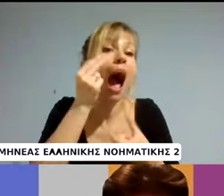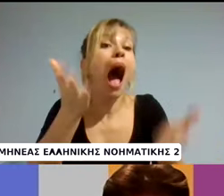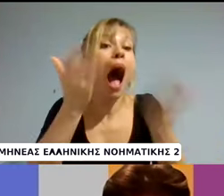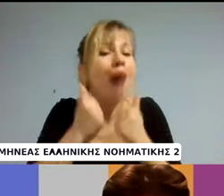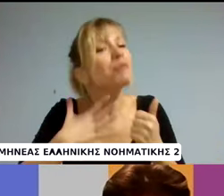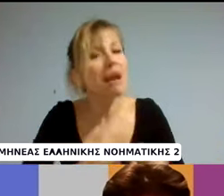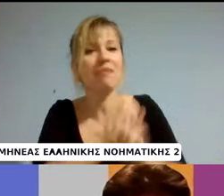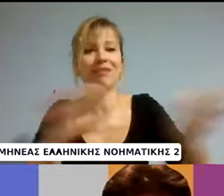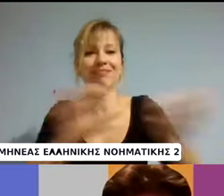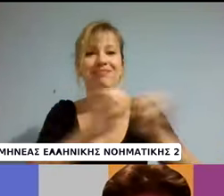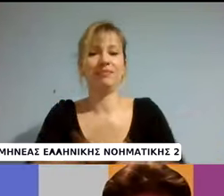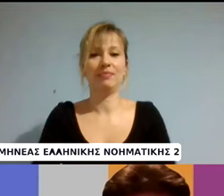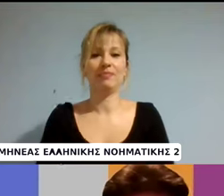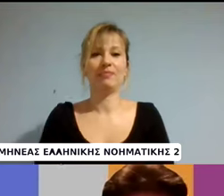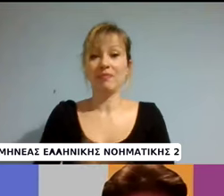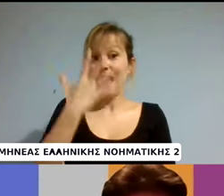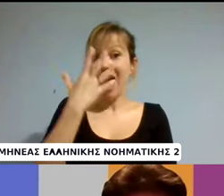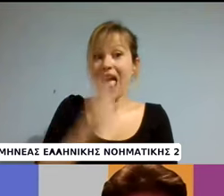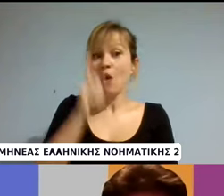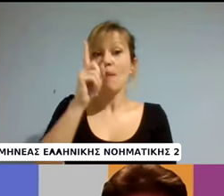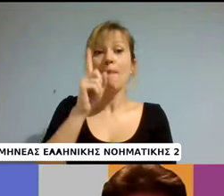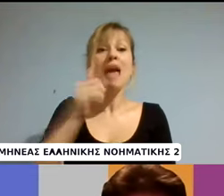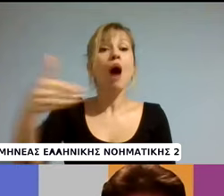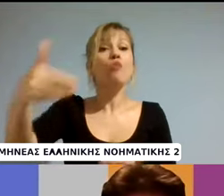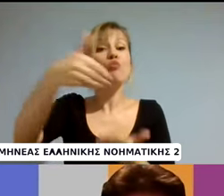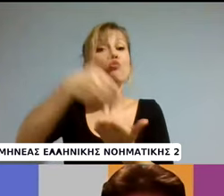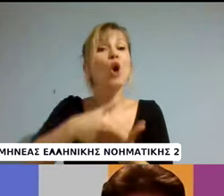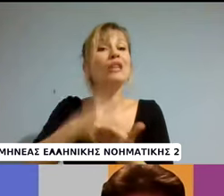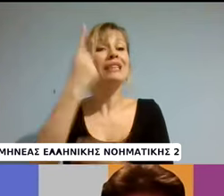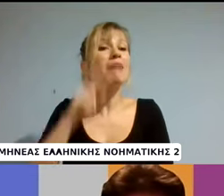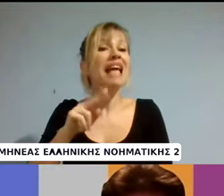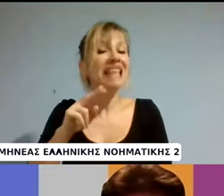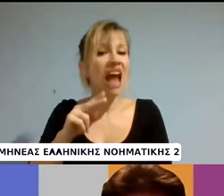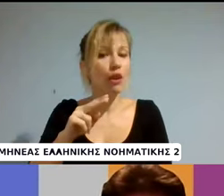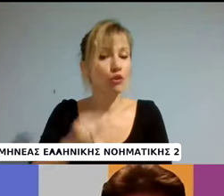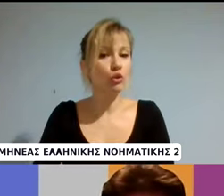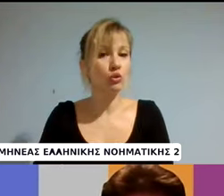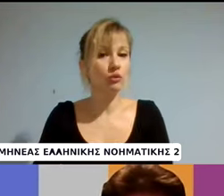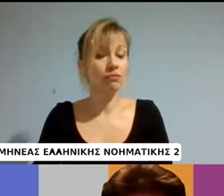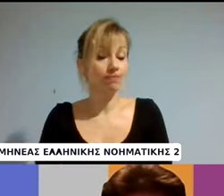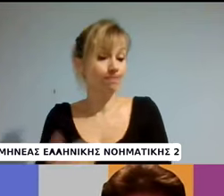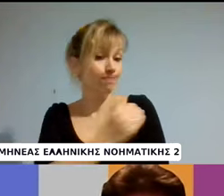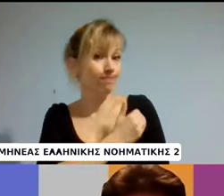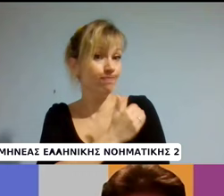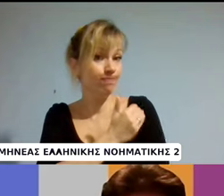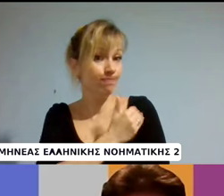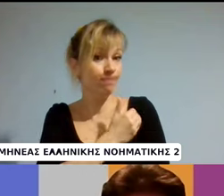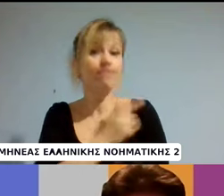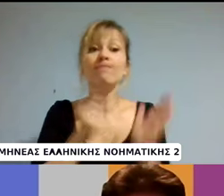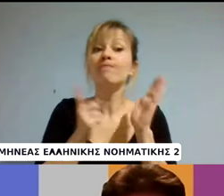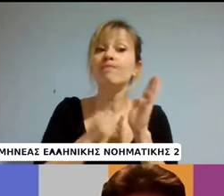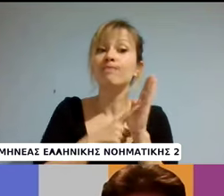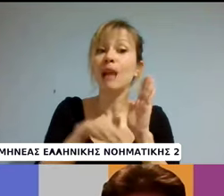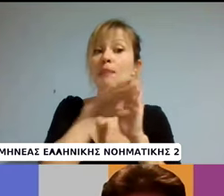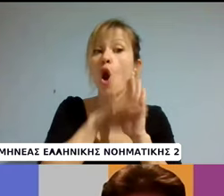Και έχουμε μία πρόταση από την συνάδελφο Μπέτη Γεβελιώτη, η οποία λέει ότι θα πρότεινε να οριστούν να αναφερθούν στον οδηγό